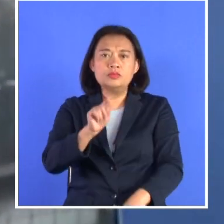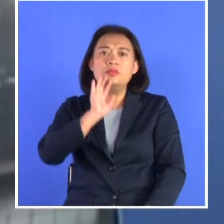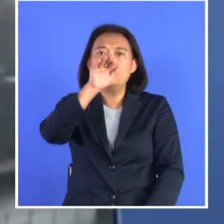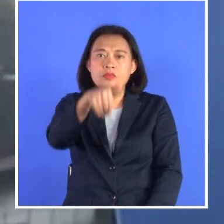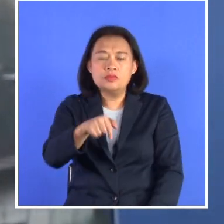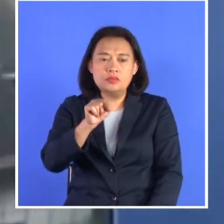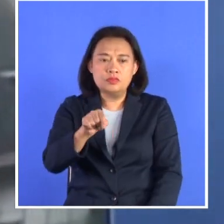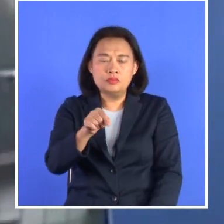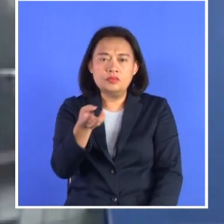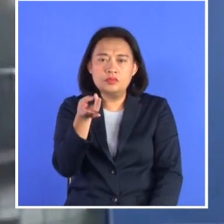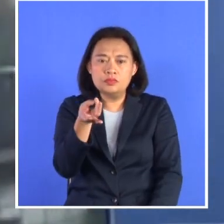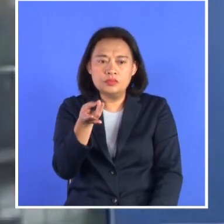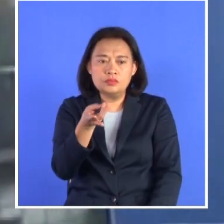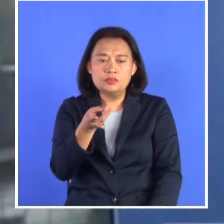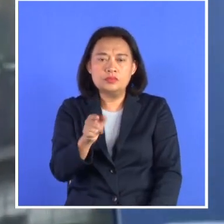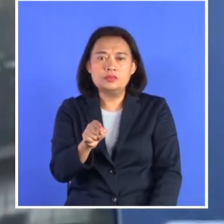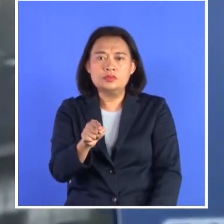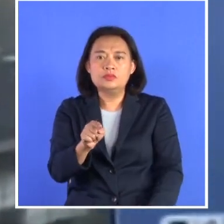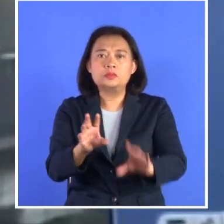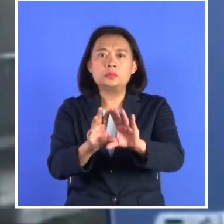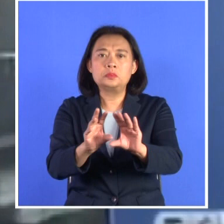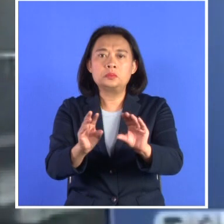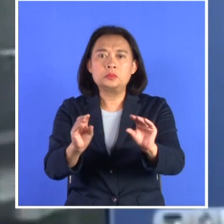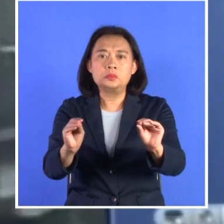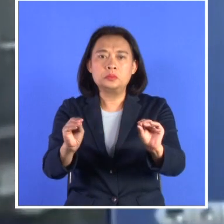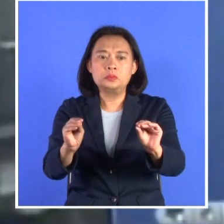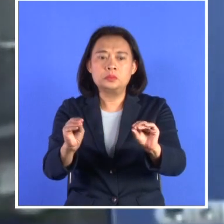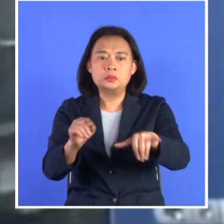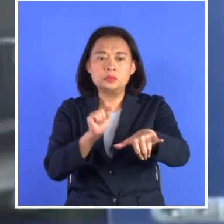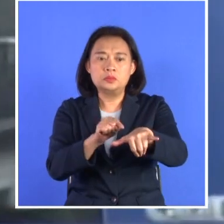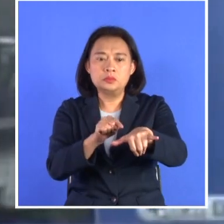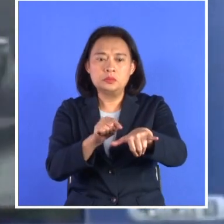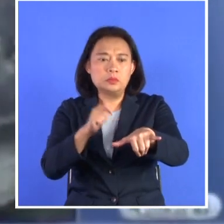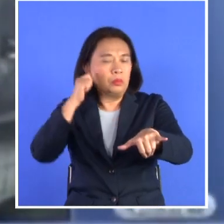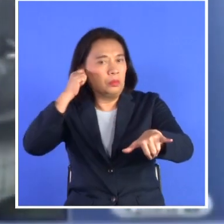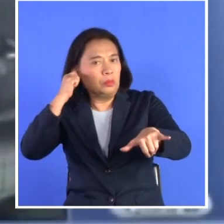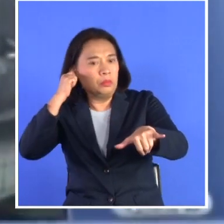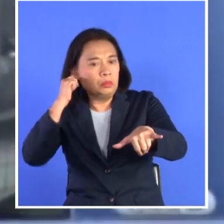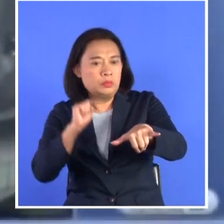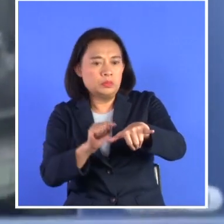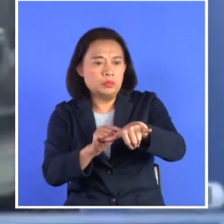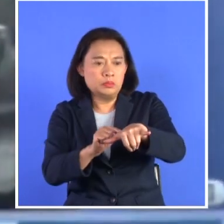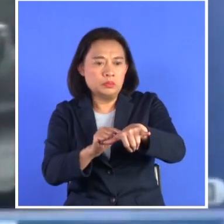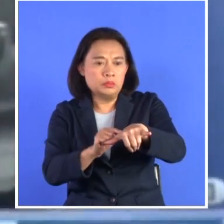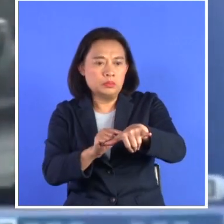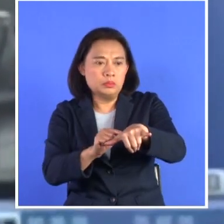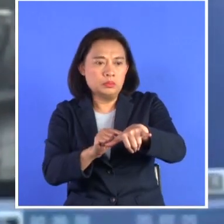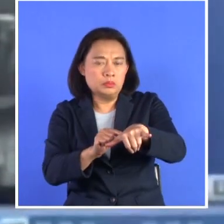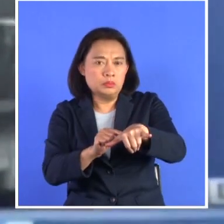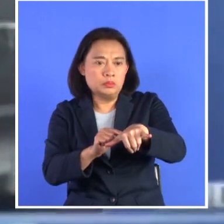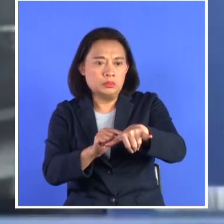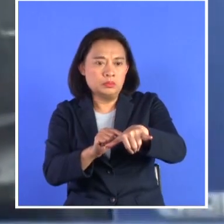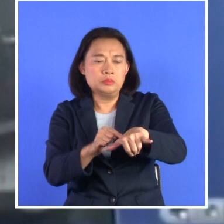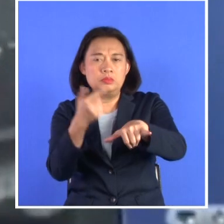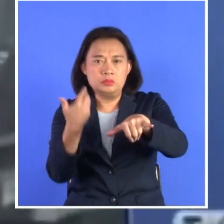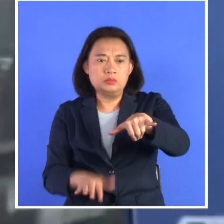สักพักนึงเนี่ยอ้าวนิ่งนิ่งนะครับในสภาพที่ควานเนี่ยนะครับควบคุมช้างไไว้ได้นี่แครับควานนะฮะนี่ๆๆๆ